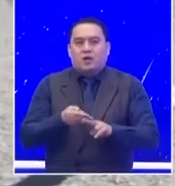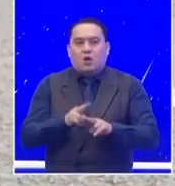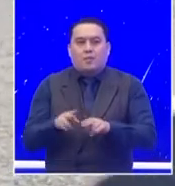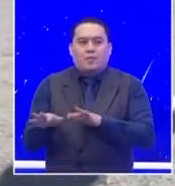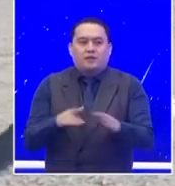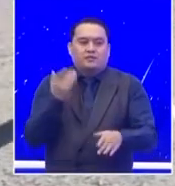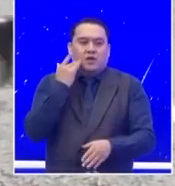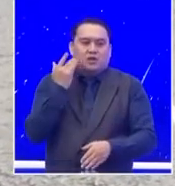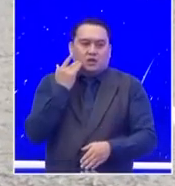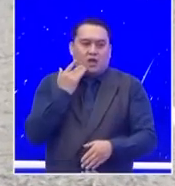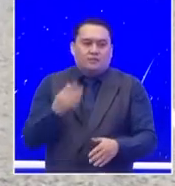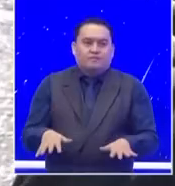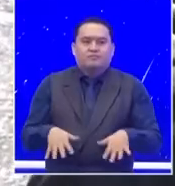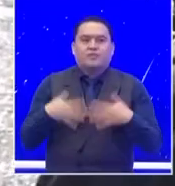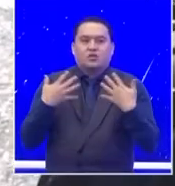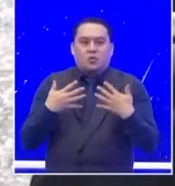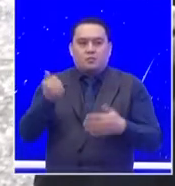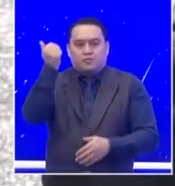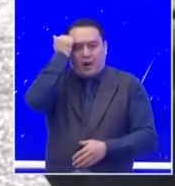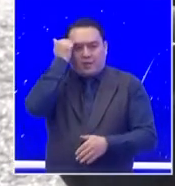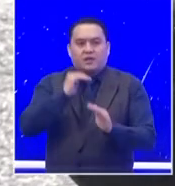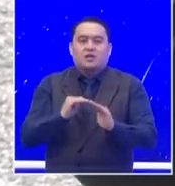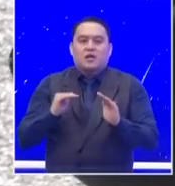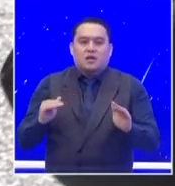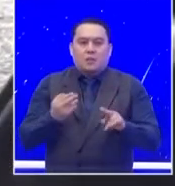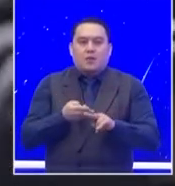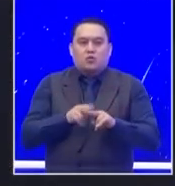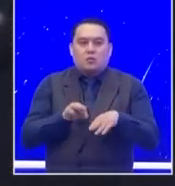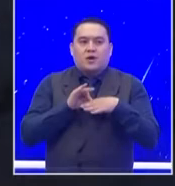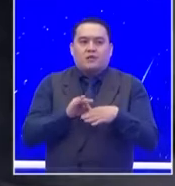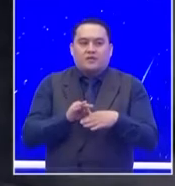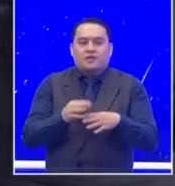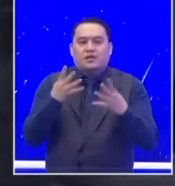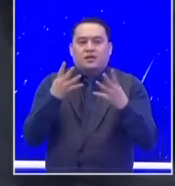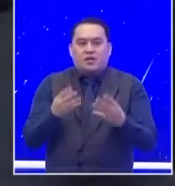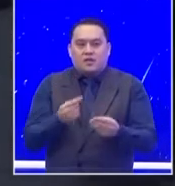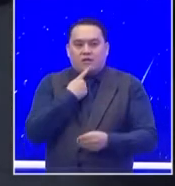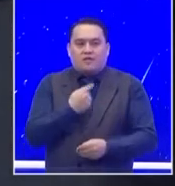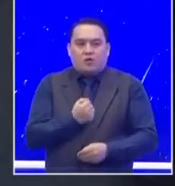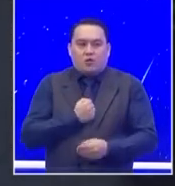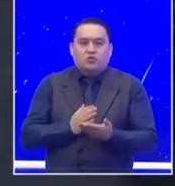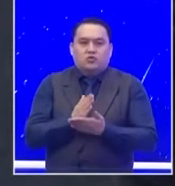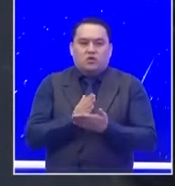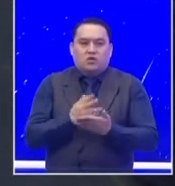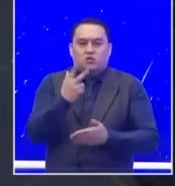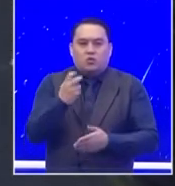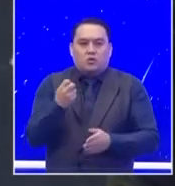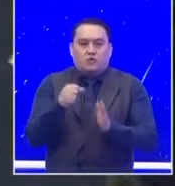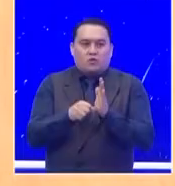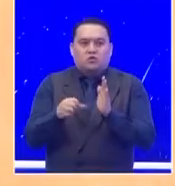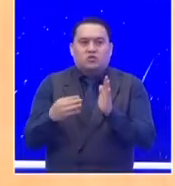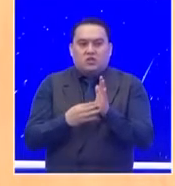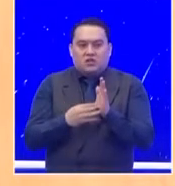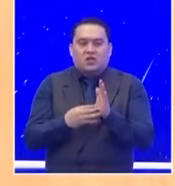мероприятия всегда оставляют яркие впечатления в памяти детей. Потому проведение Дня открытых дверей в воинской части